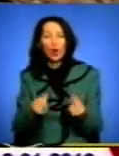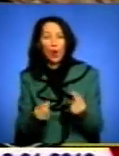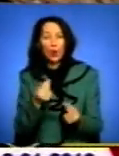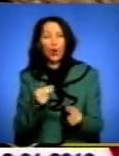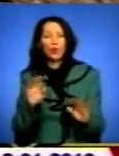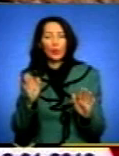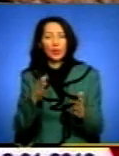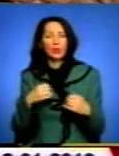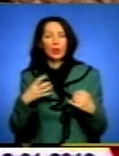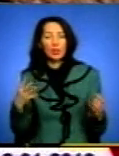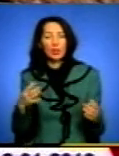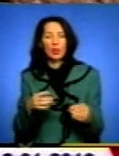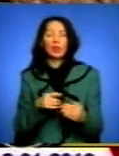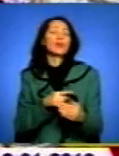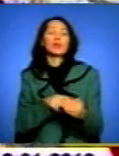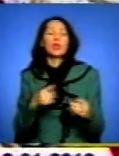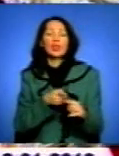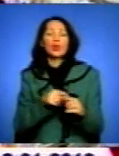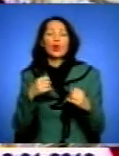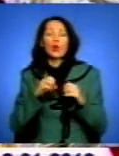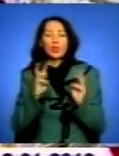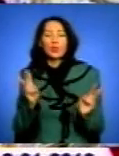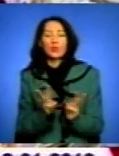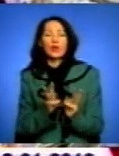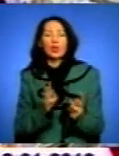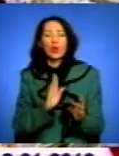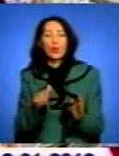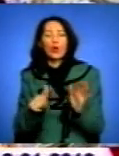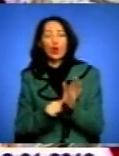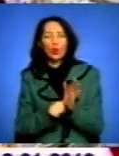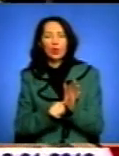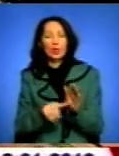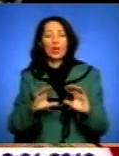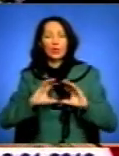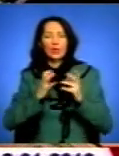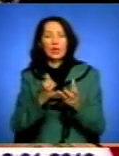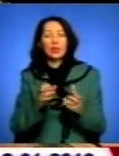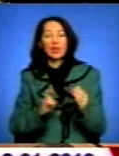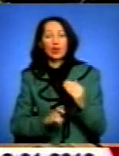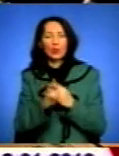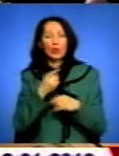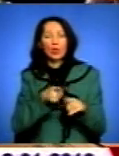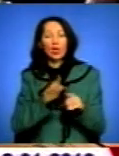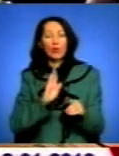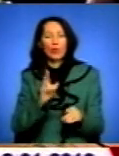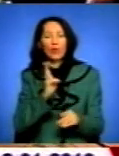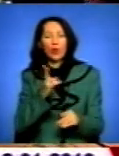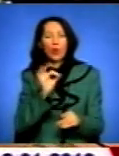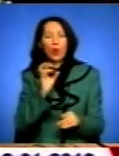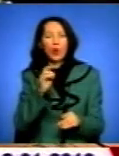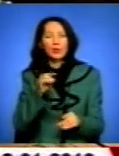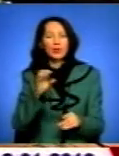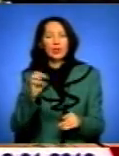свята запровадив 6-й Вселенський собор, що відбувся в Константинополі 691 року. На другий день різдвяних